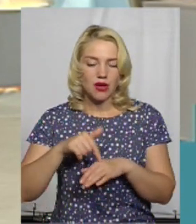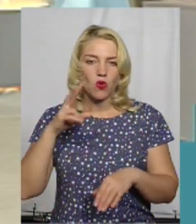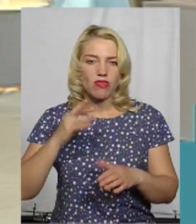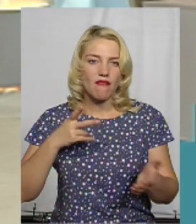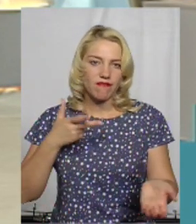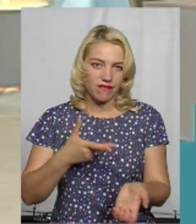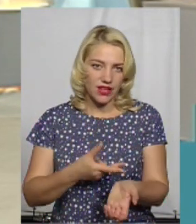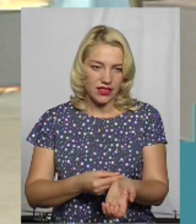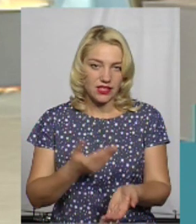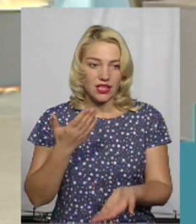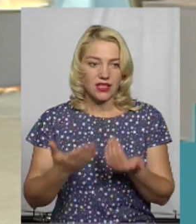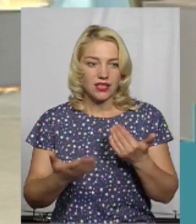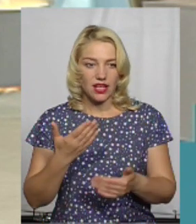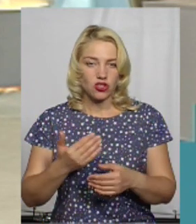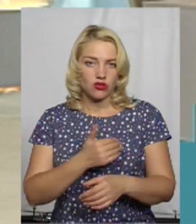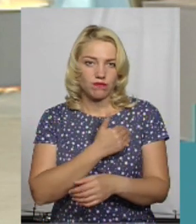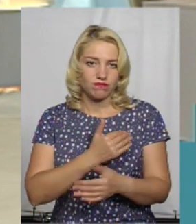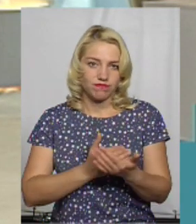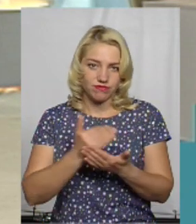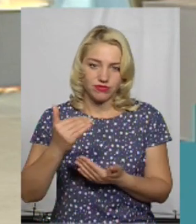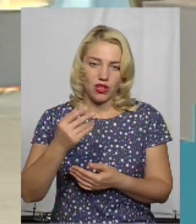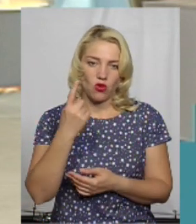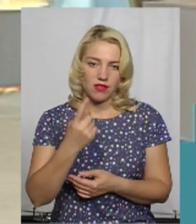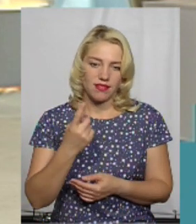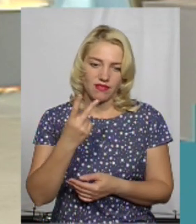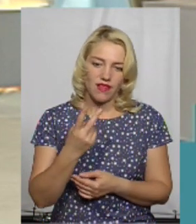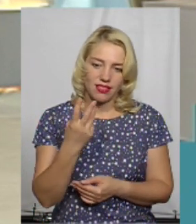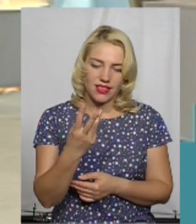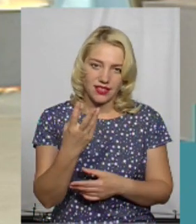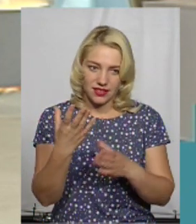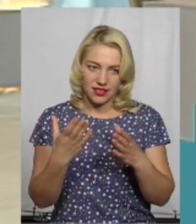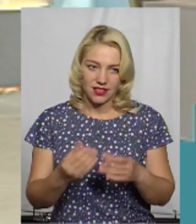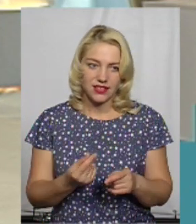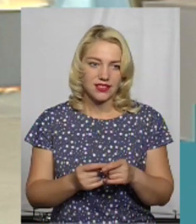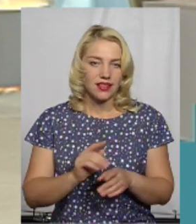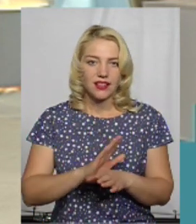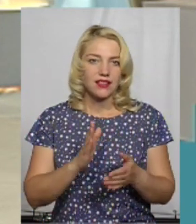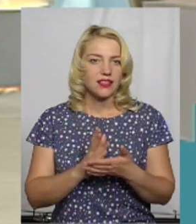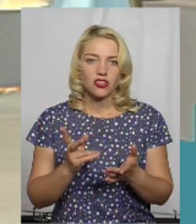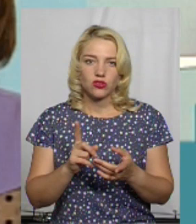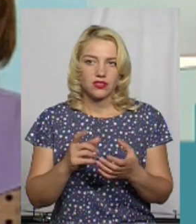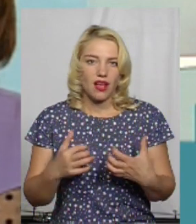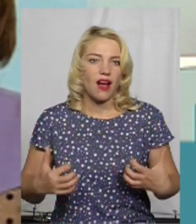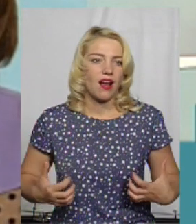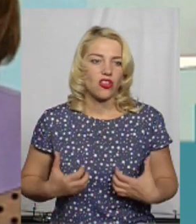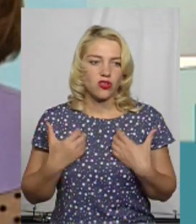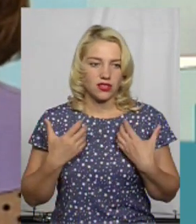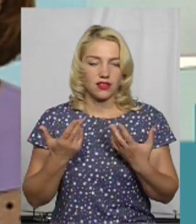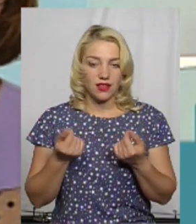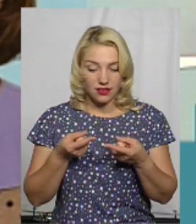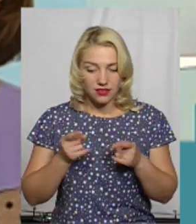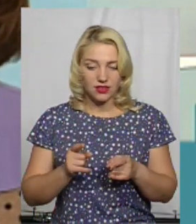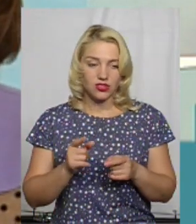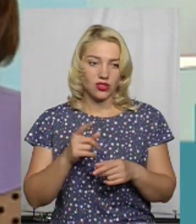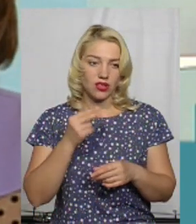це гіпертермія триває там 1-2-3 дні, це не є щось катастрофічне. Да, дійсно,